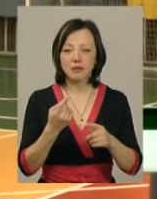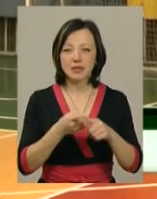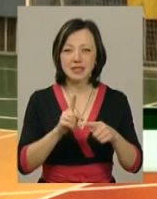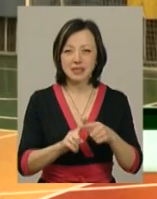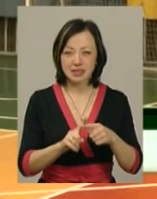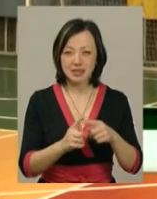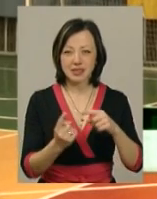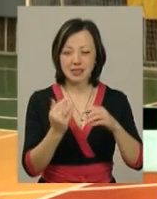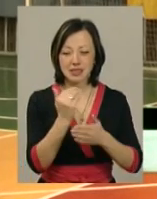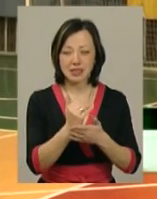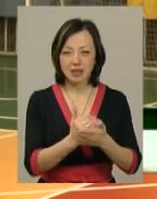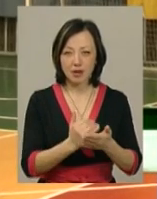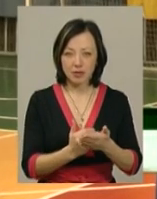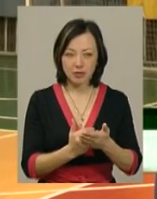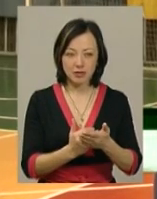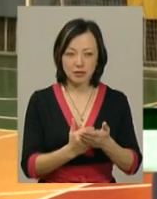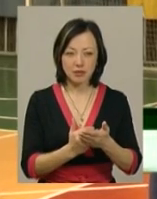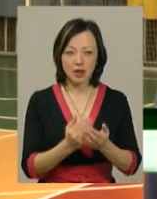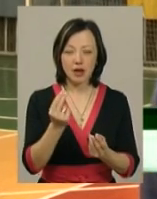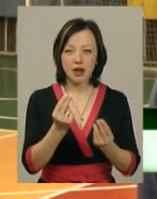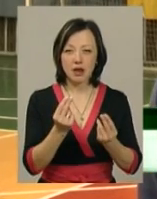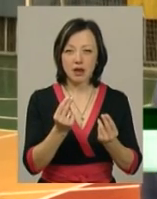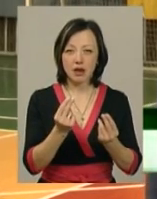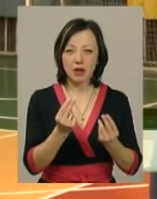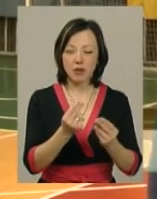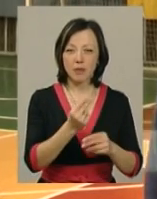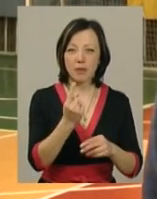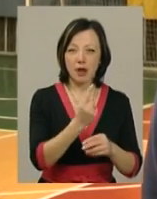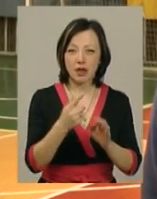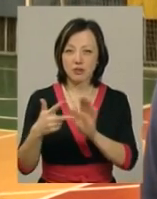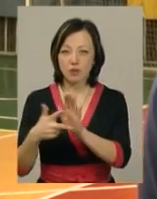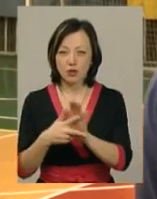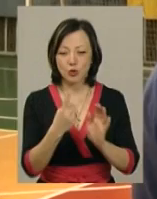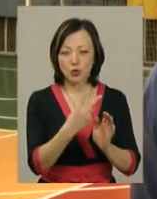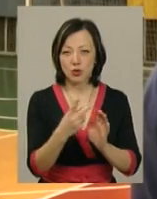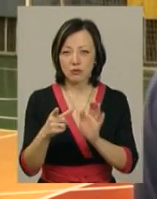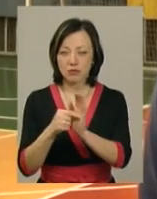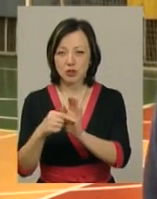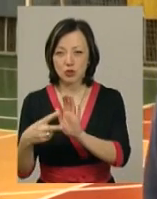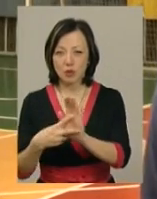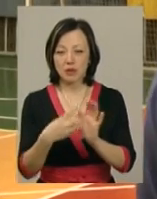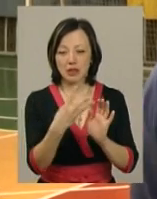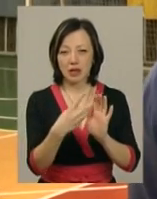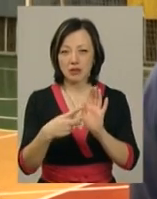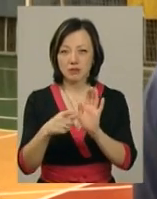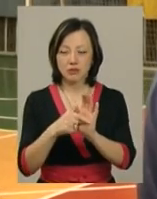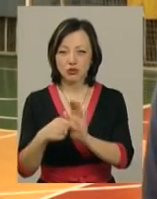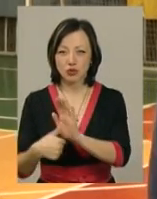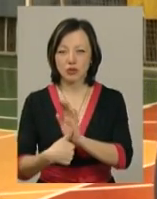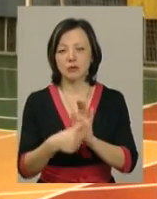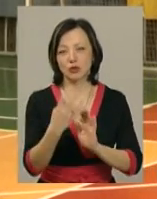кол регулярного чемпіонату грає з восьмим місцем, друге місце з сьомим, третє з шостим і четверте з